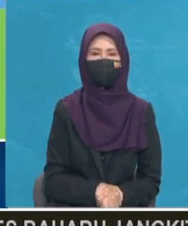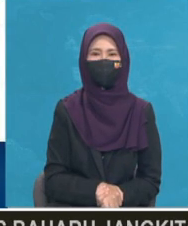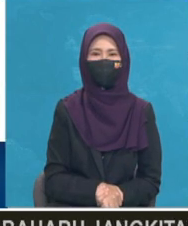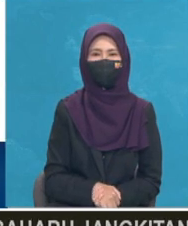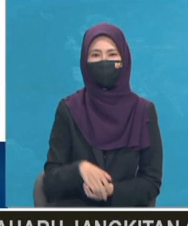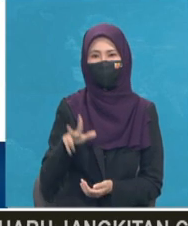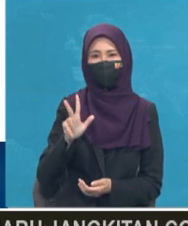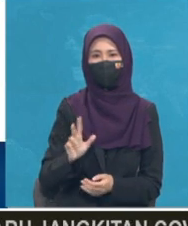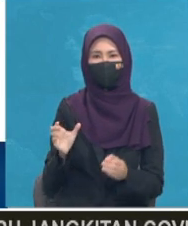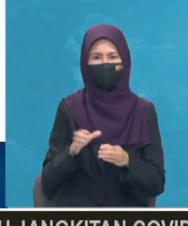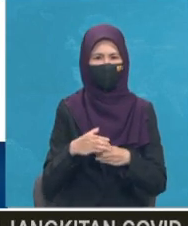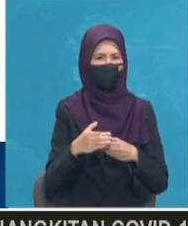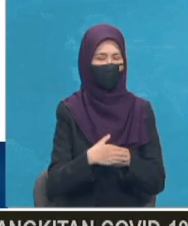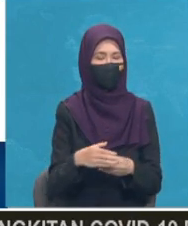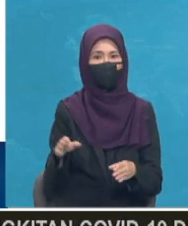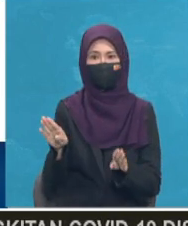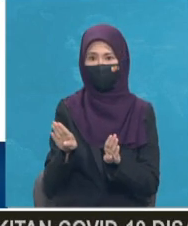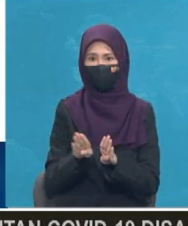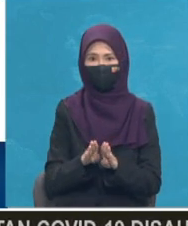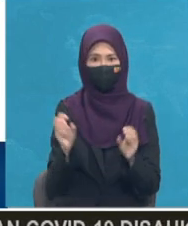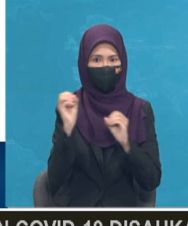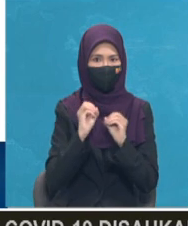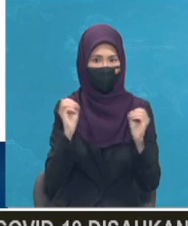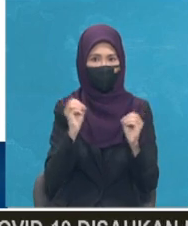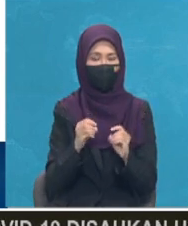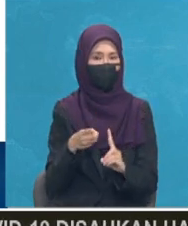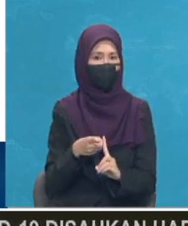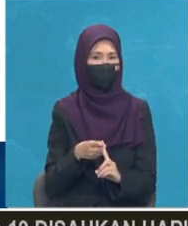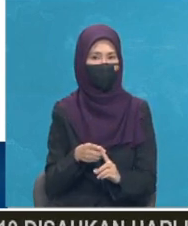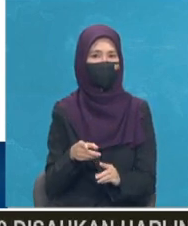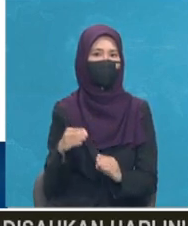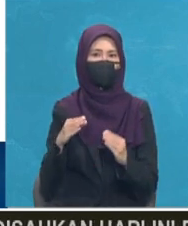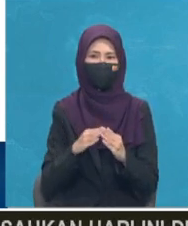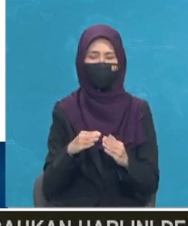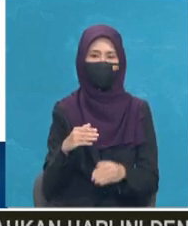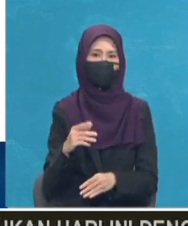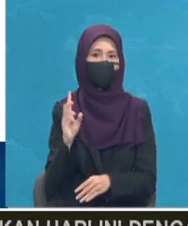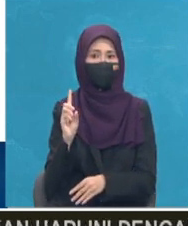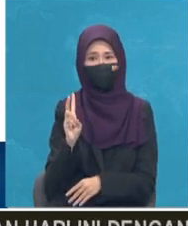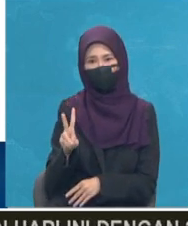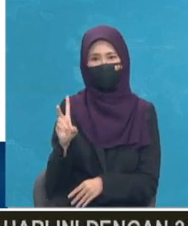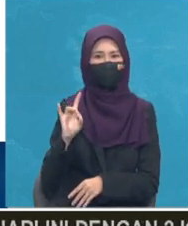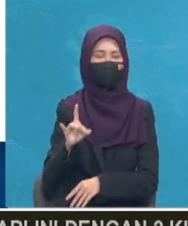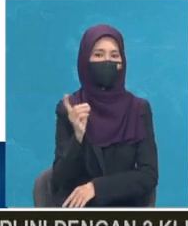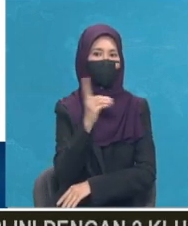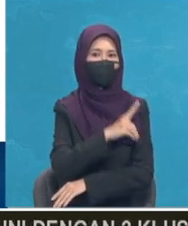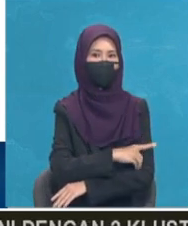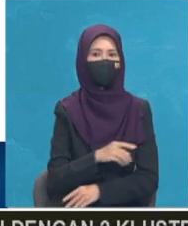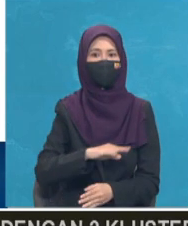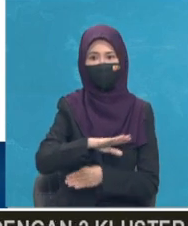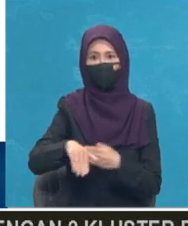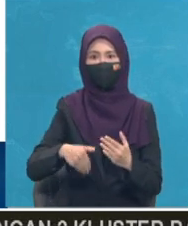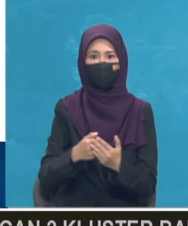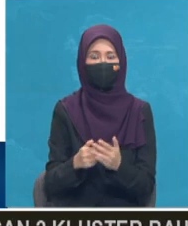MP3 kelas setelah ditutup setelah tidak ada kesan di dalam Cluster berkenan selama 28 hari oleh yang demikian jumlah